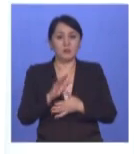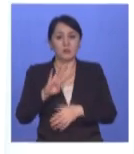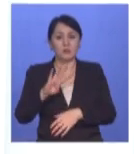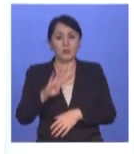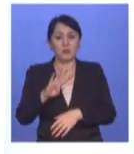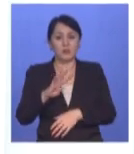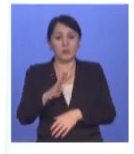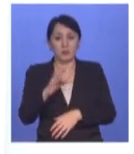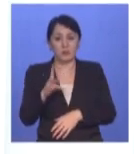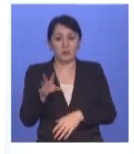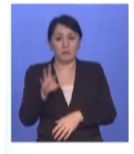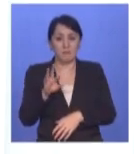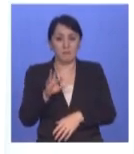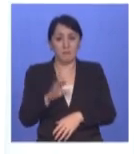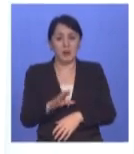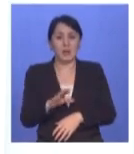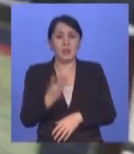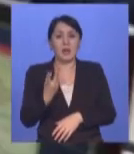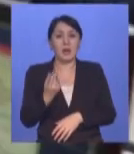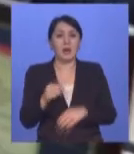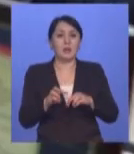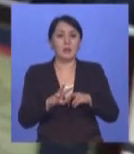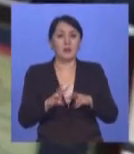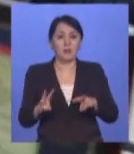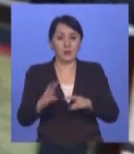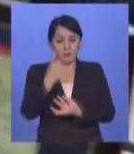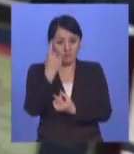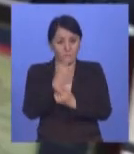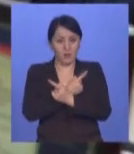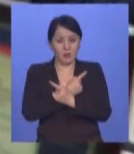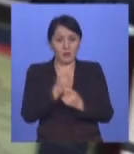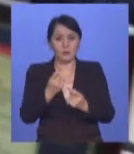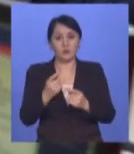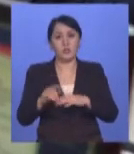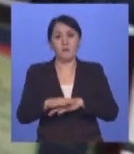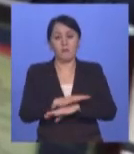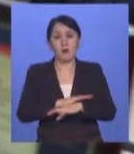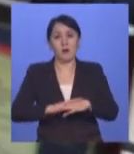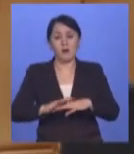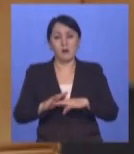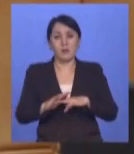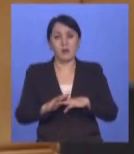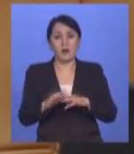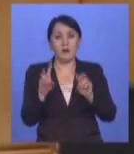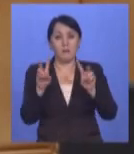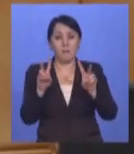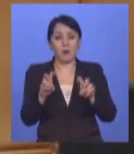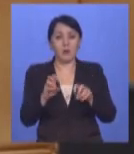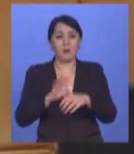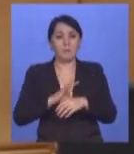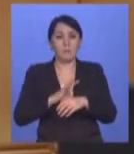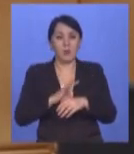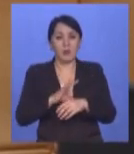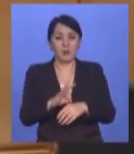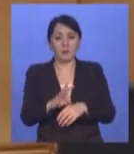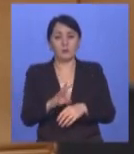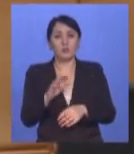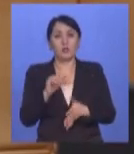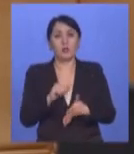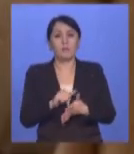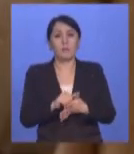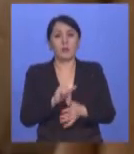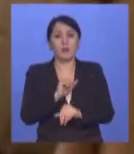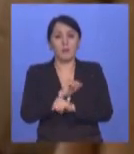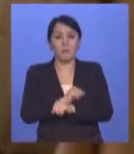курс студенті Наталья Халина Қаржы министрлігінің ақпарат тарату және қоғаммен байланыс қызметі тақырыбындағы зерттеуін жалғастырып, дипломдық